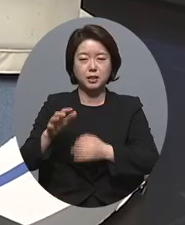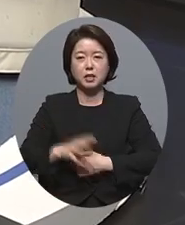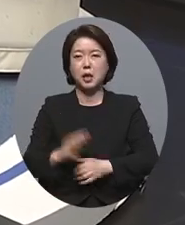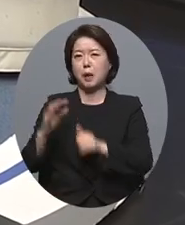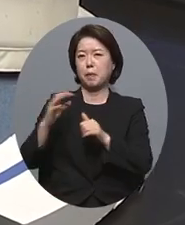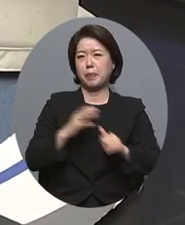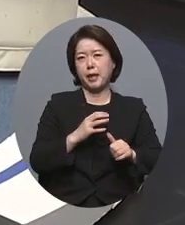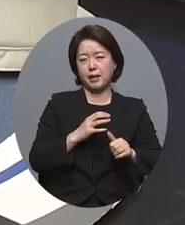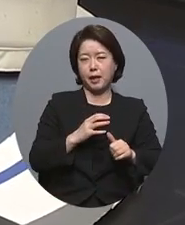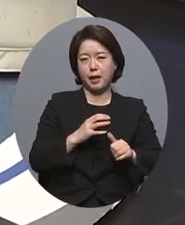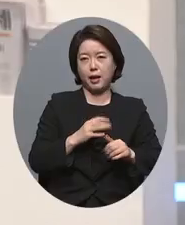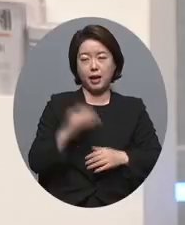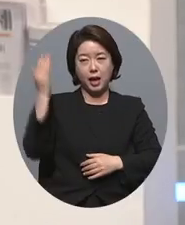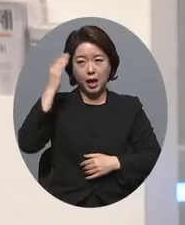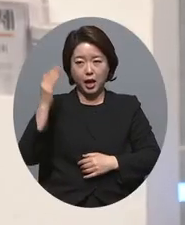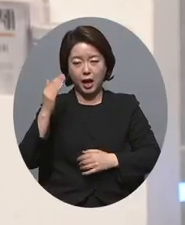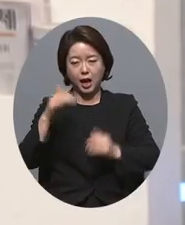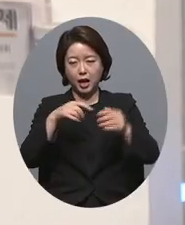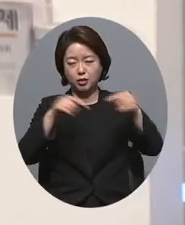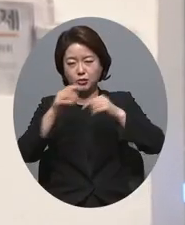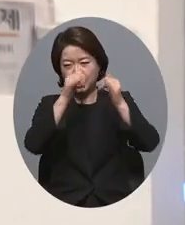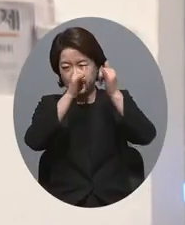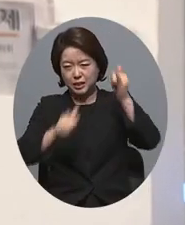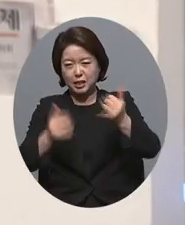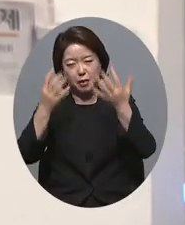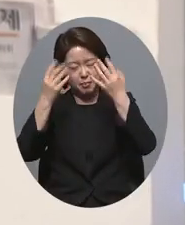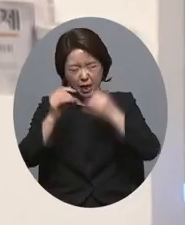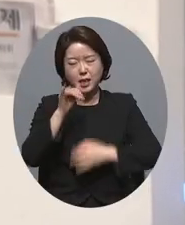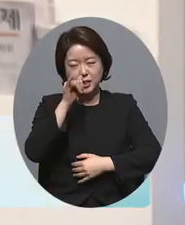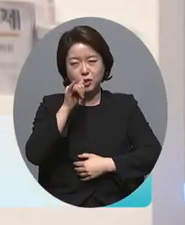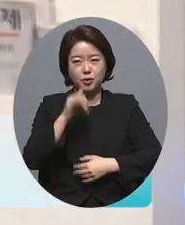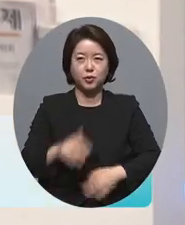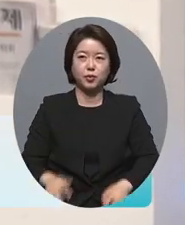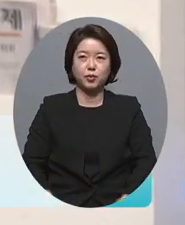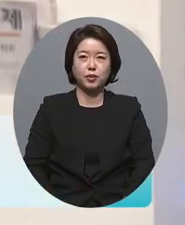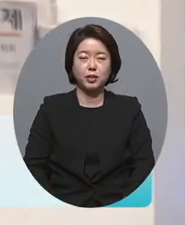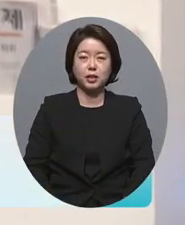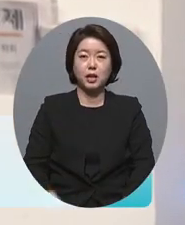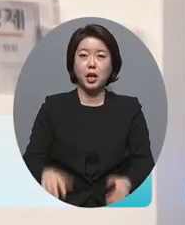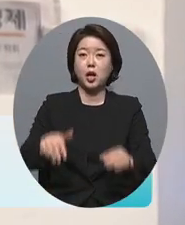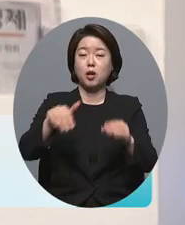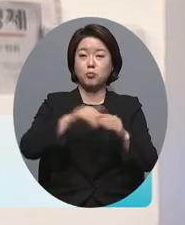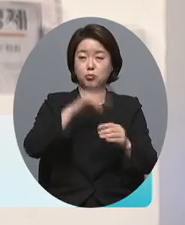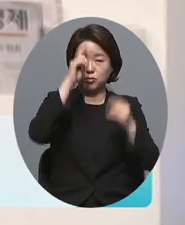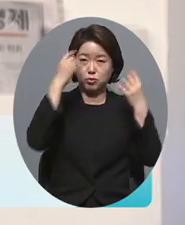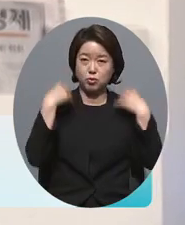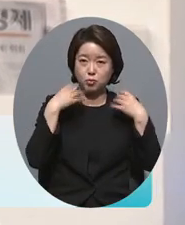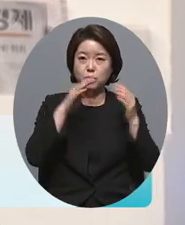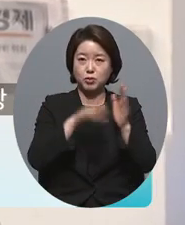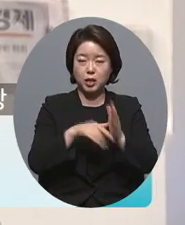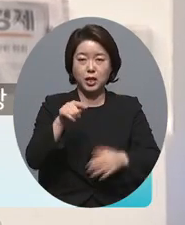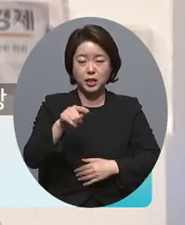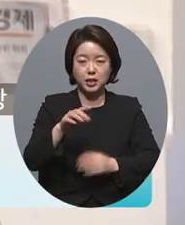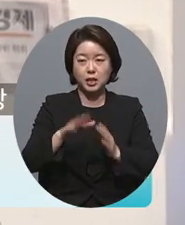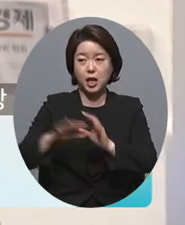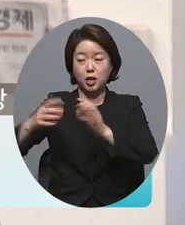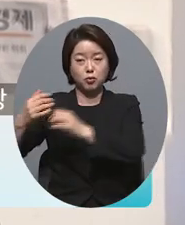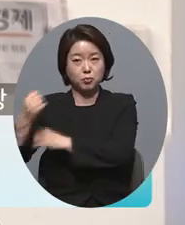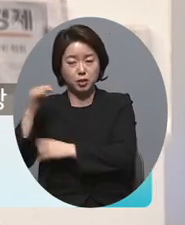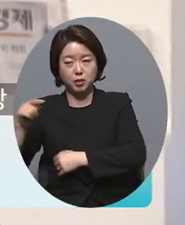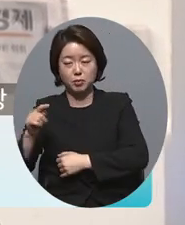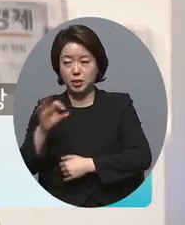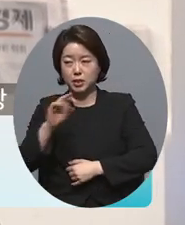거는 우리가 한국 정치사에서 뭐 수도 없이 저도 봤습니다. 네네. 뭐 문재인 정부에서 또 그때 국민의힘은